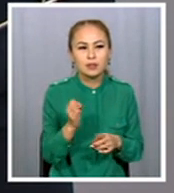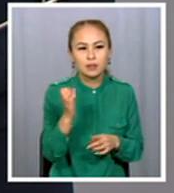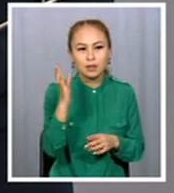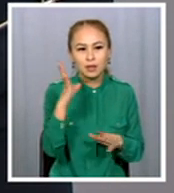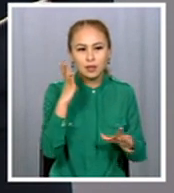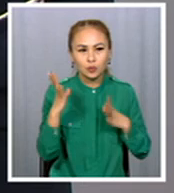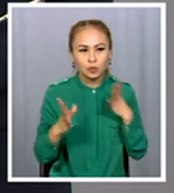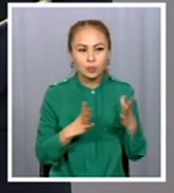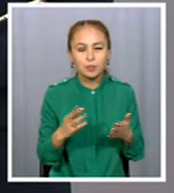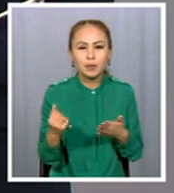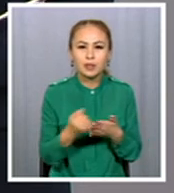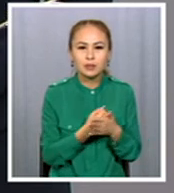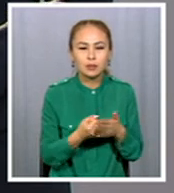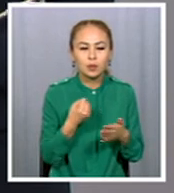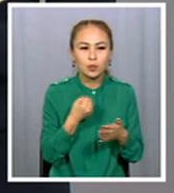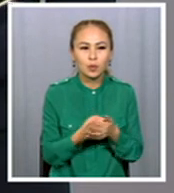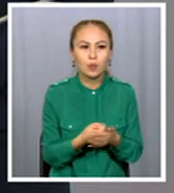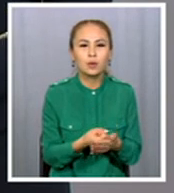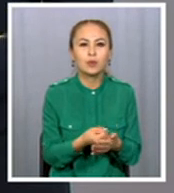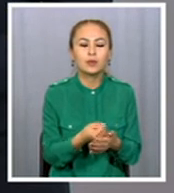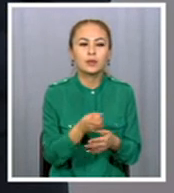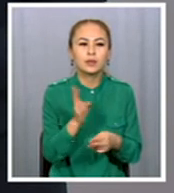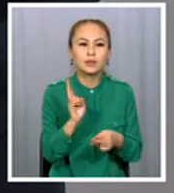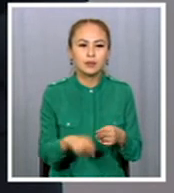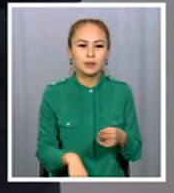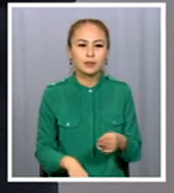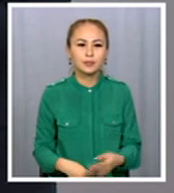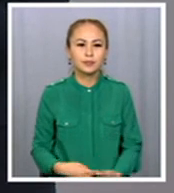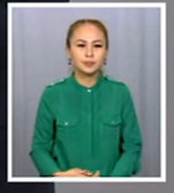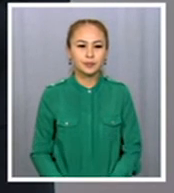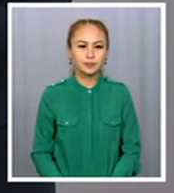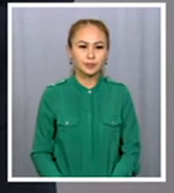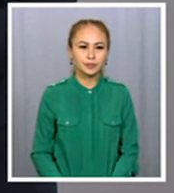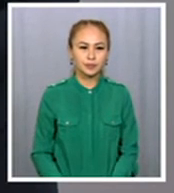зарядку. Борись до конца.